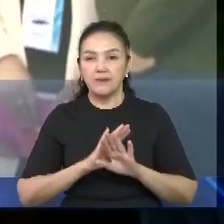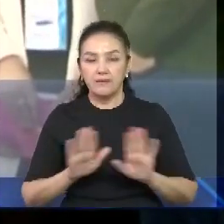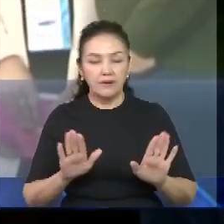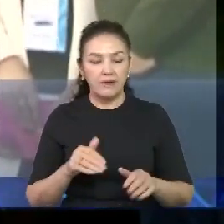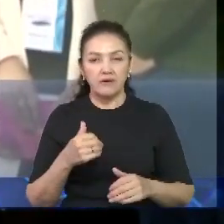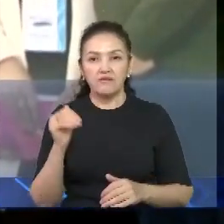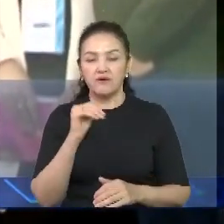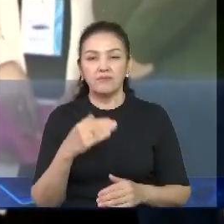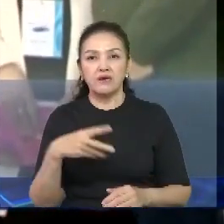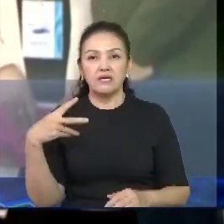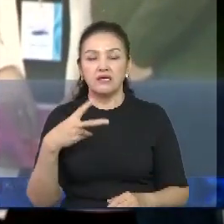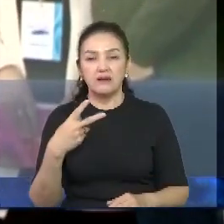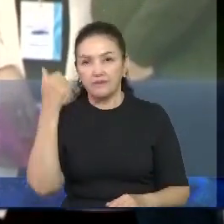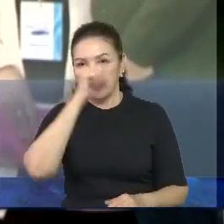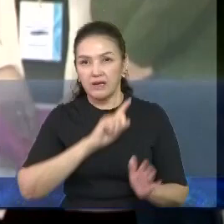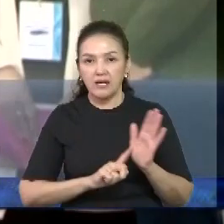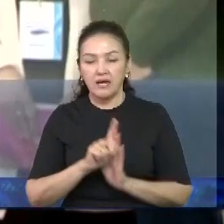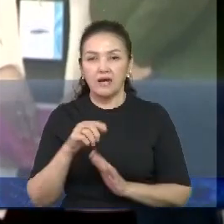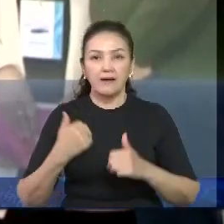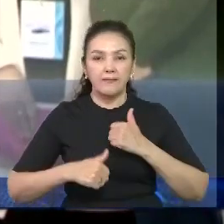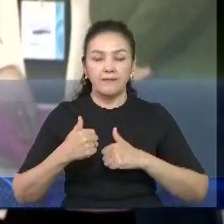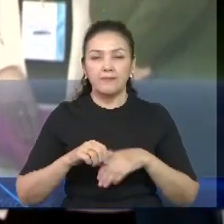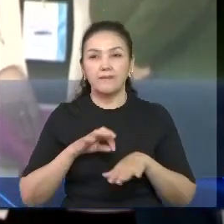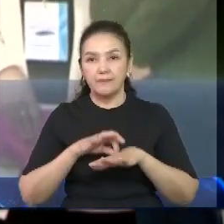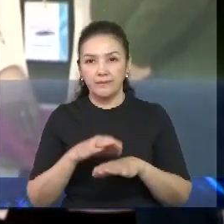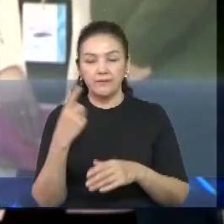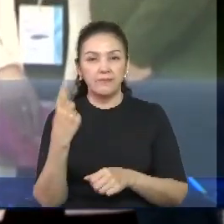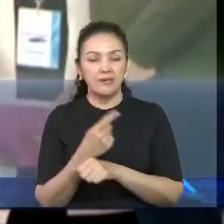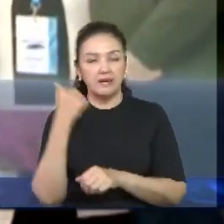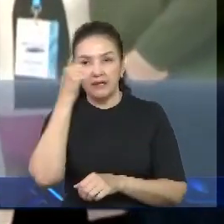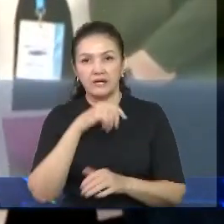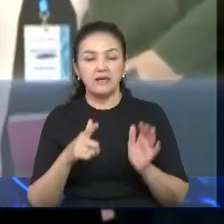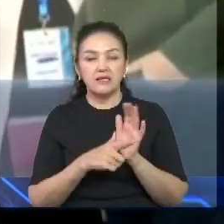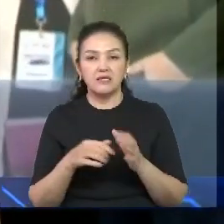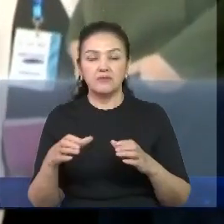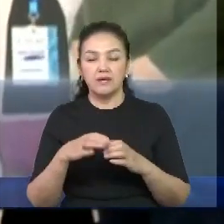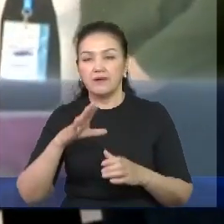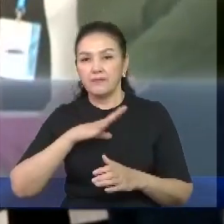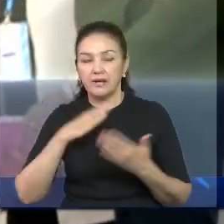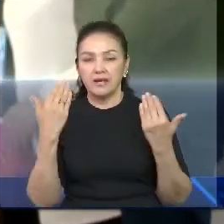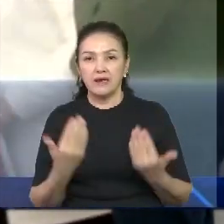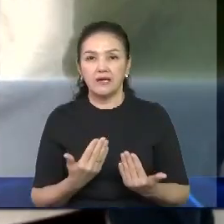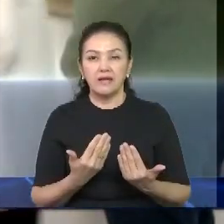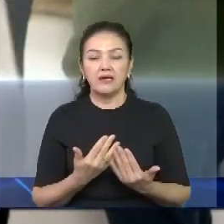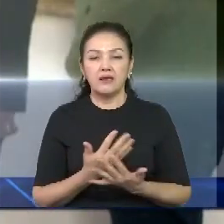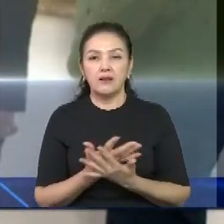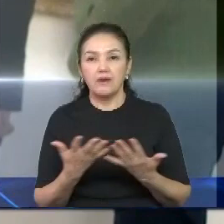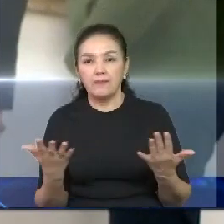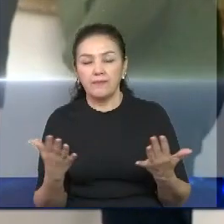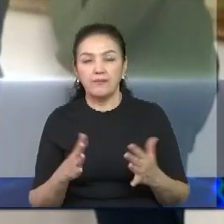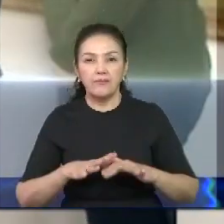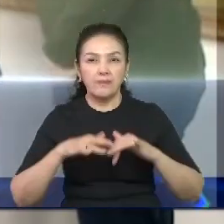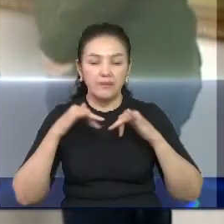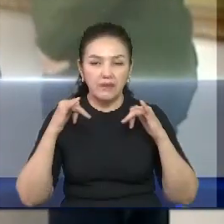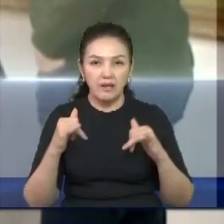ретінде. 2020 жылдан бастап байқау ретінде өтіп жатыр. Бірінші жылы 7 номинация болған тұғын, қазір енді номинация саны